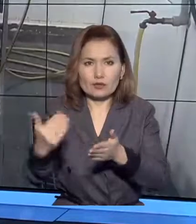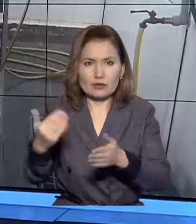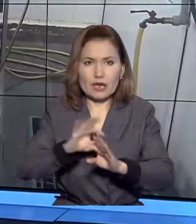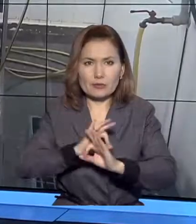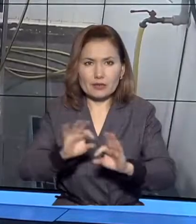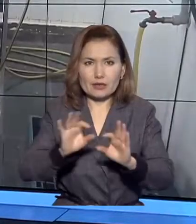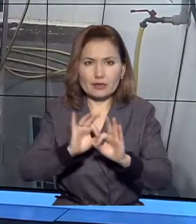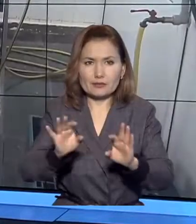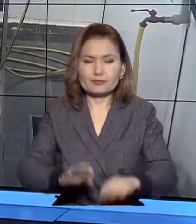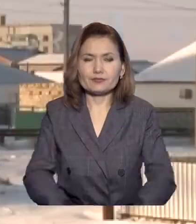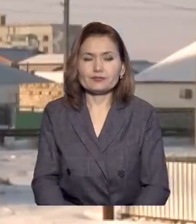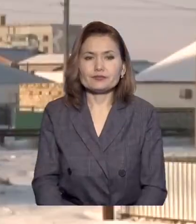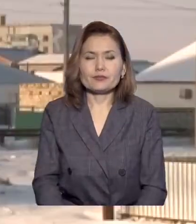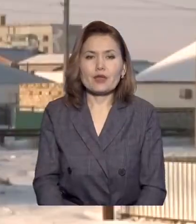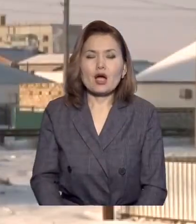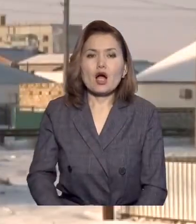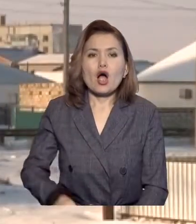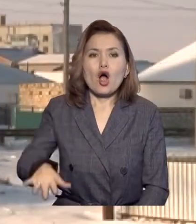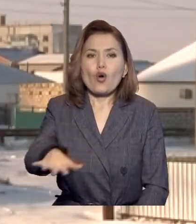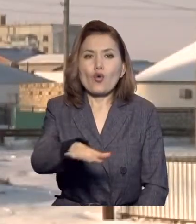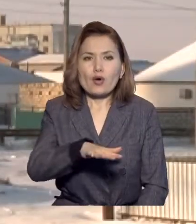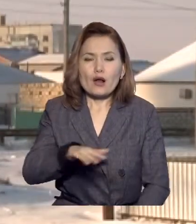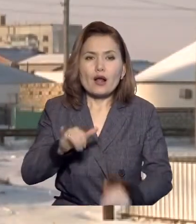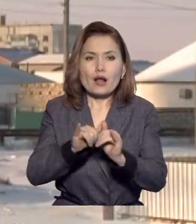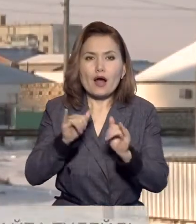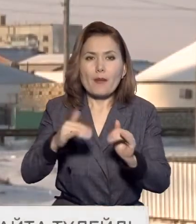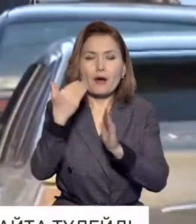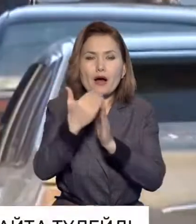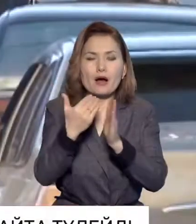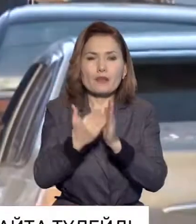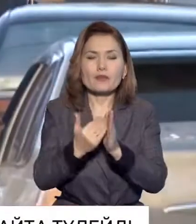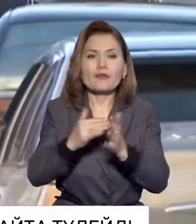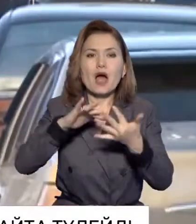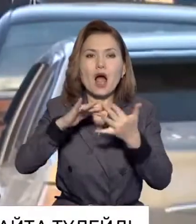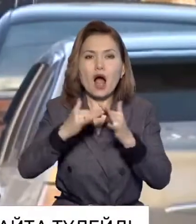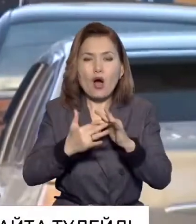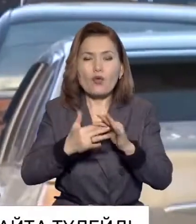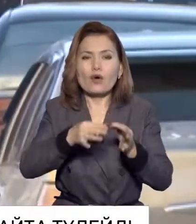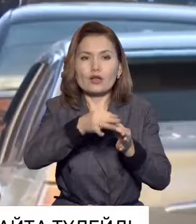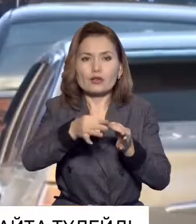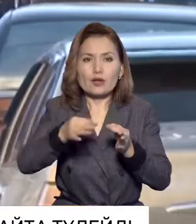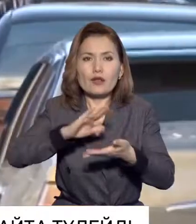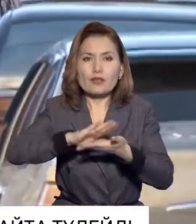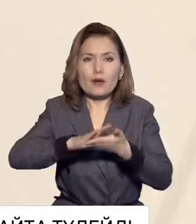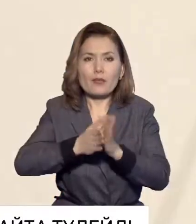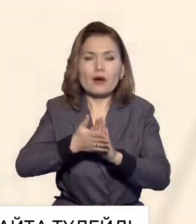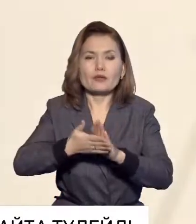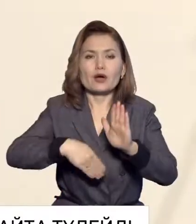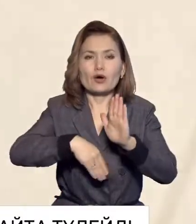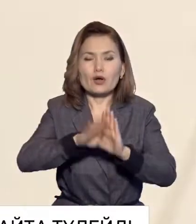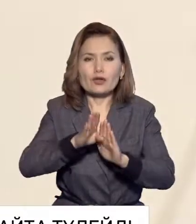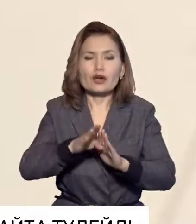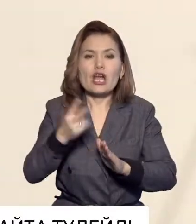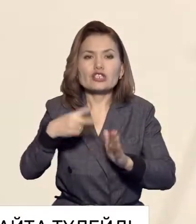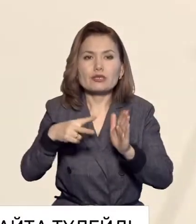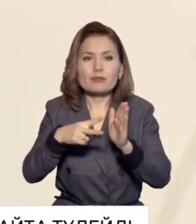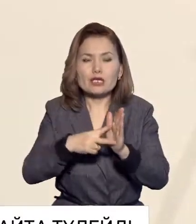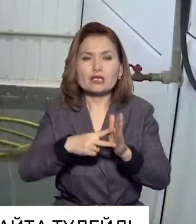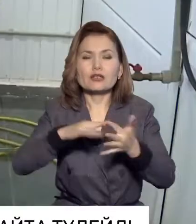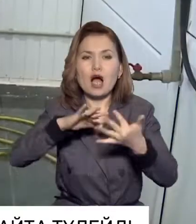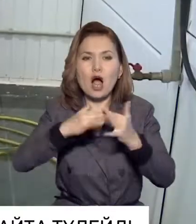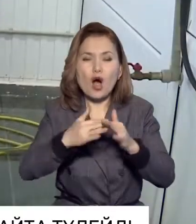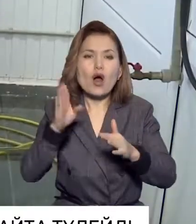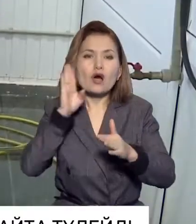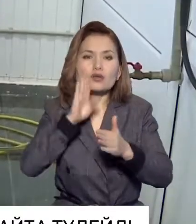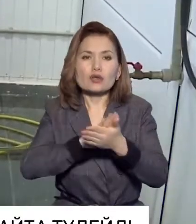сюжеті. Өңірді кешенді дамыту бағдарламасы аясында ауылдың жағдайы жақсармақ. 27 елді мекенге ауыз су, ал 8 ауылға